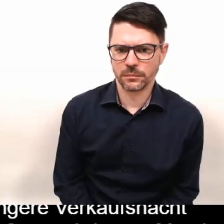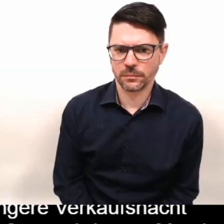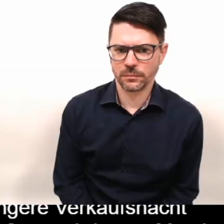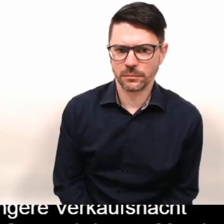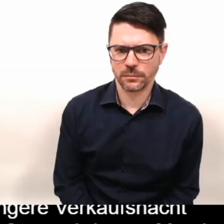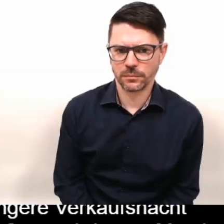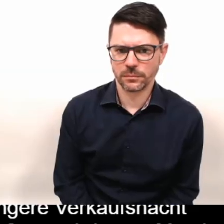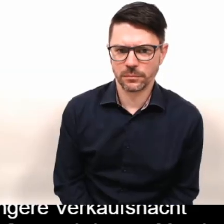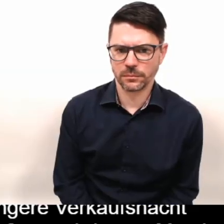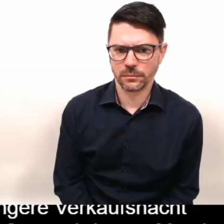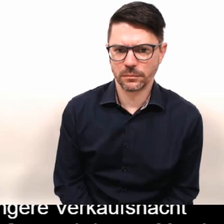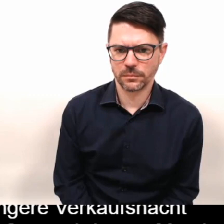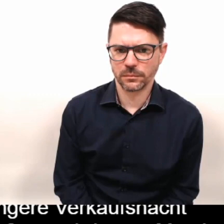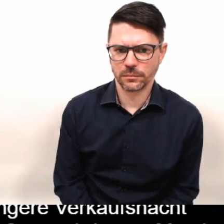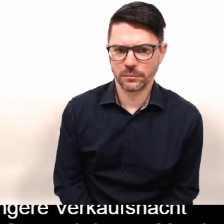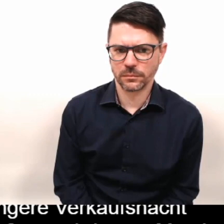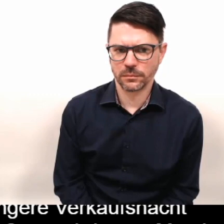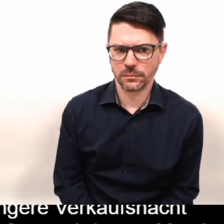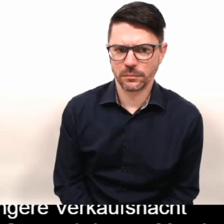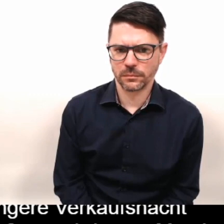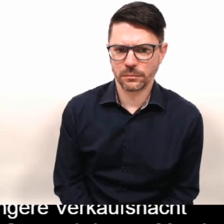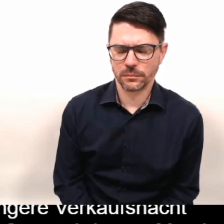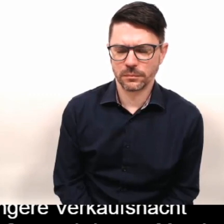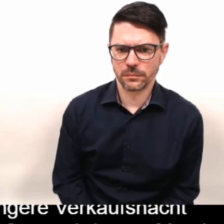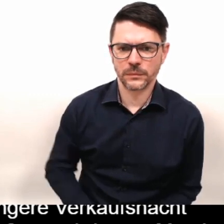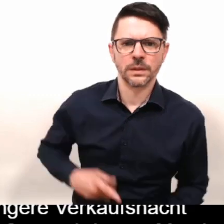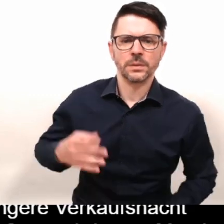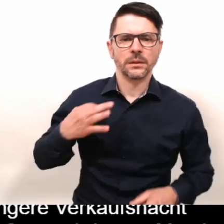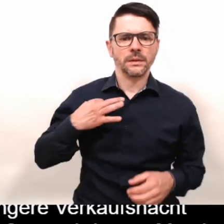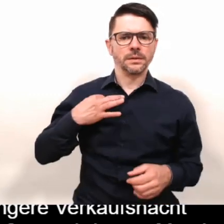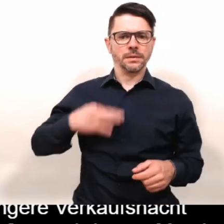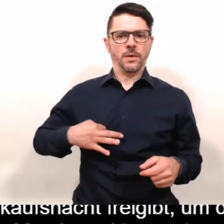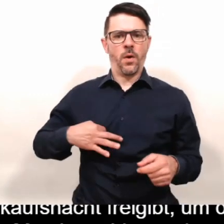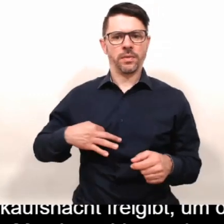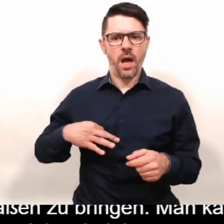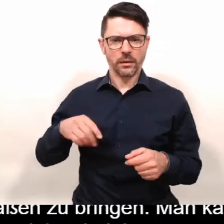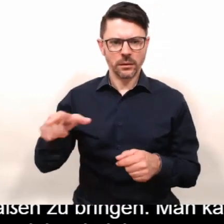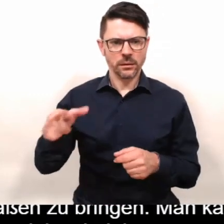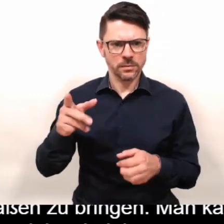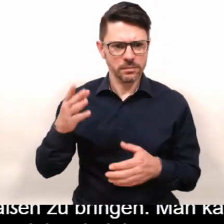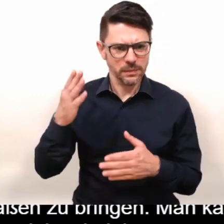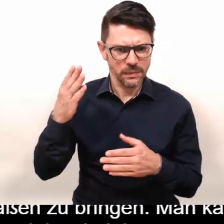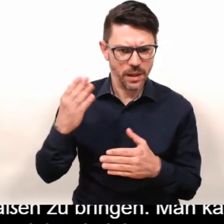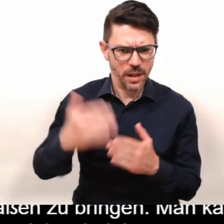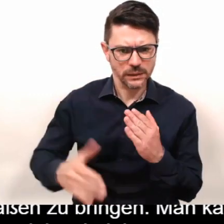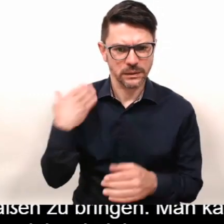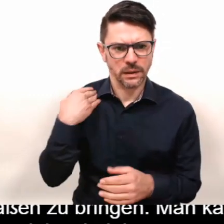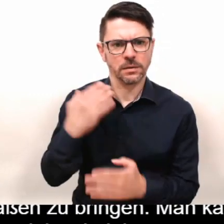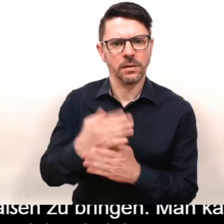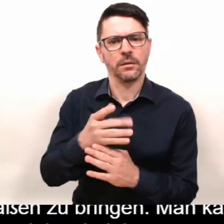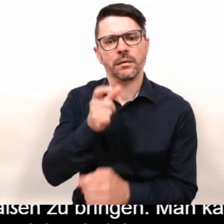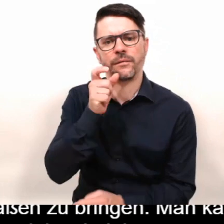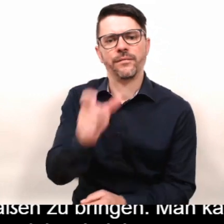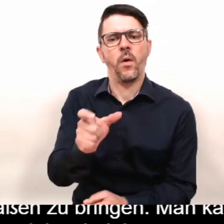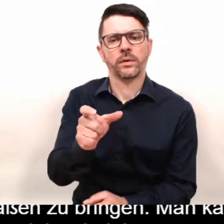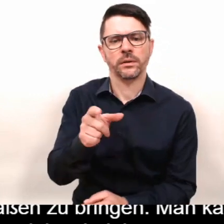Also an der Sonntags, an dem Schutz des Sonntags wird sicher nicht gerüttelt.